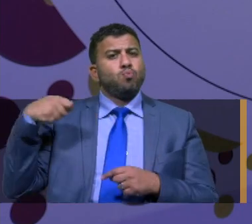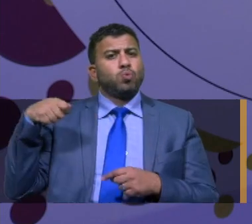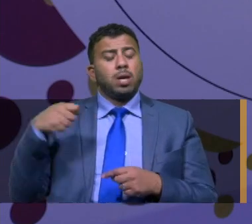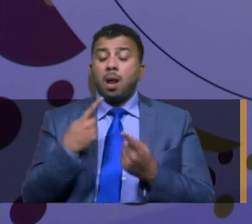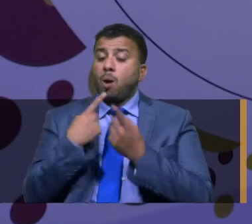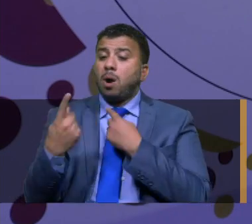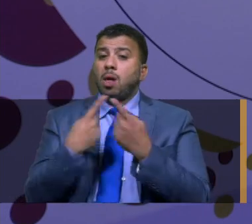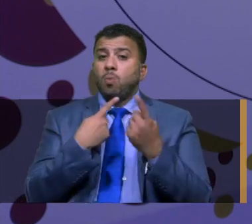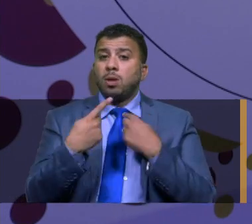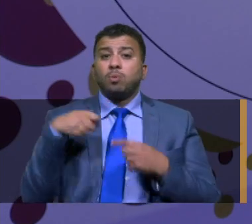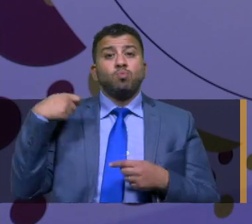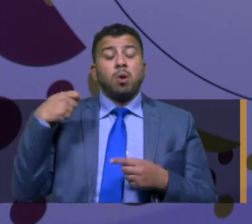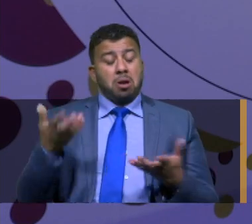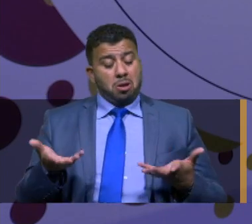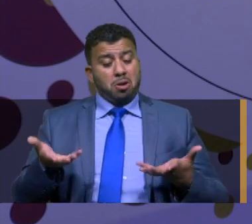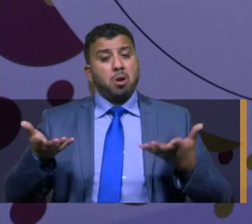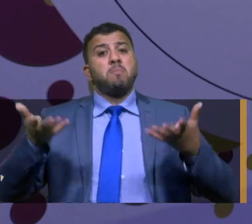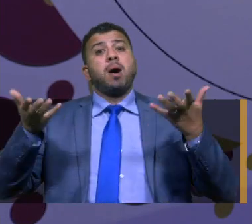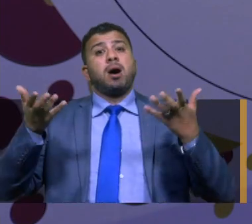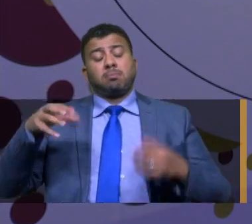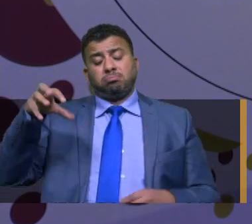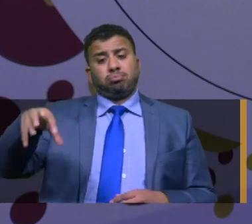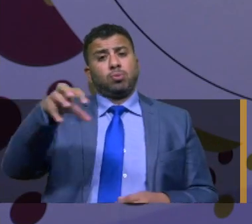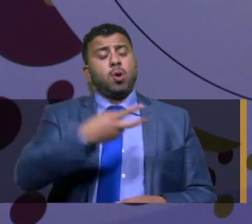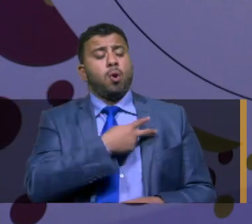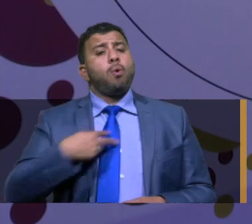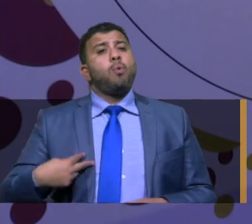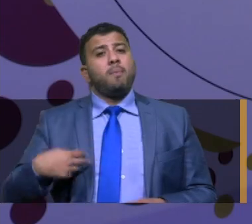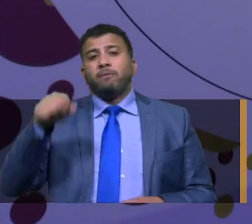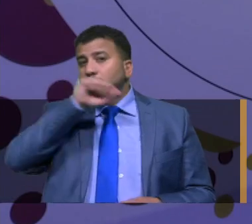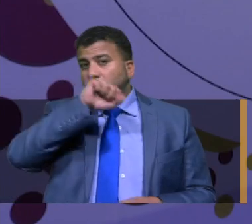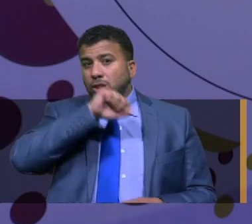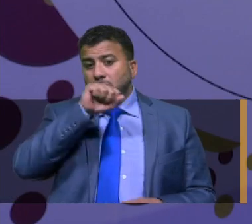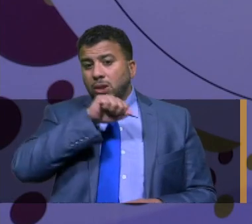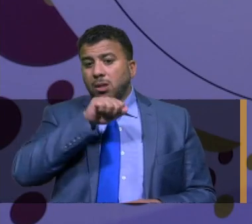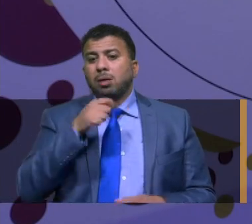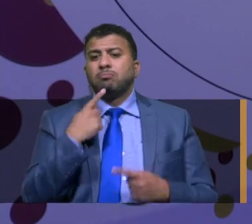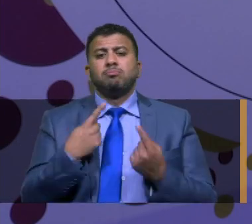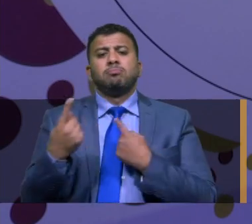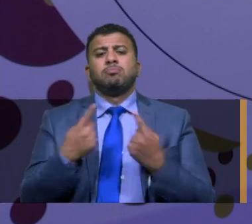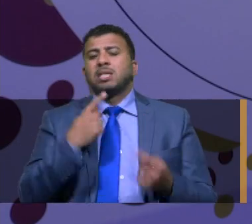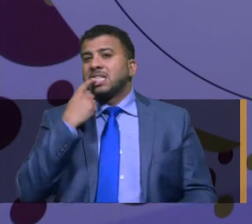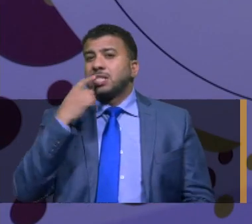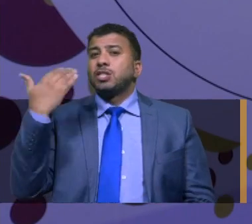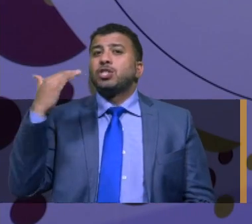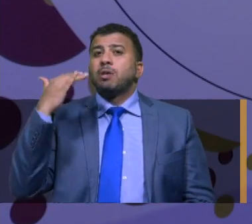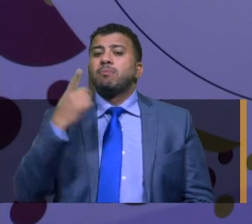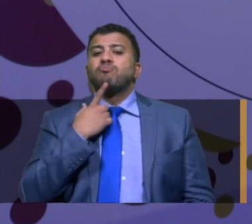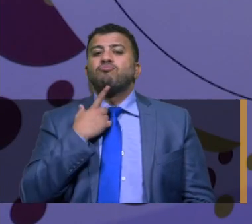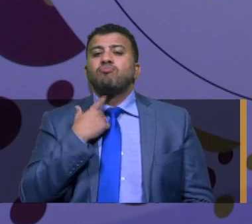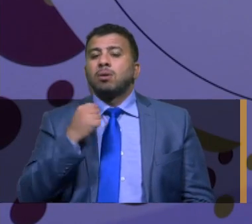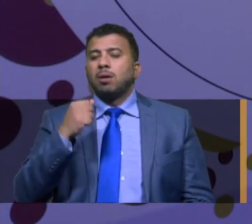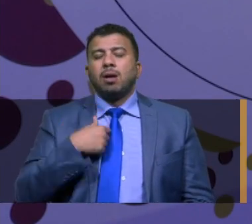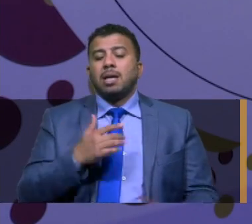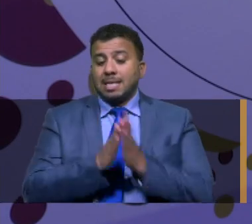وكذلك مدراء من كبار جهات الحكومية في إمارة الشارقة كان فقط لجعل الشباب يتمتعون